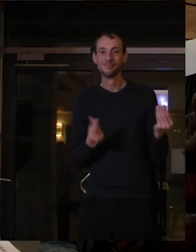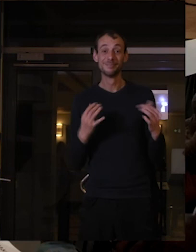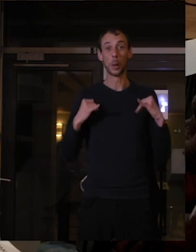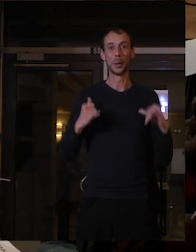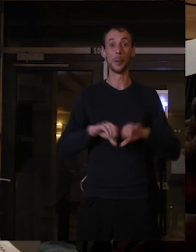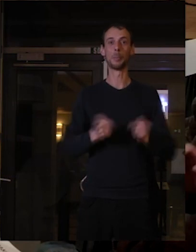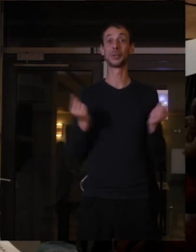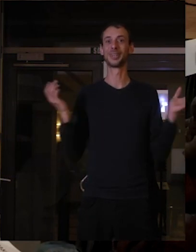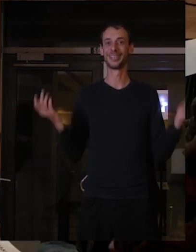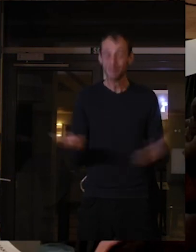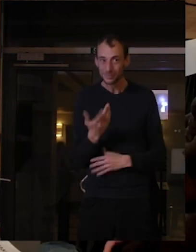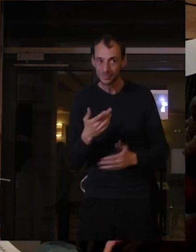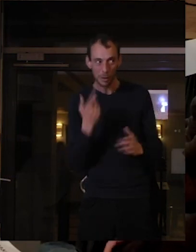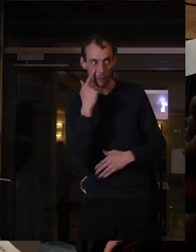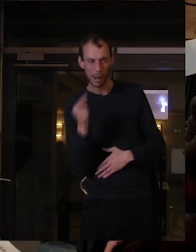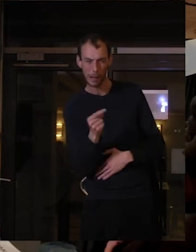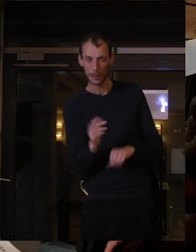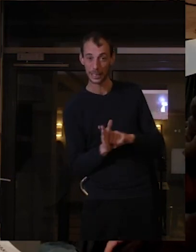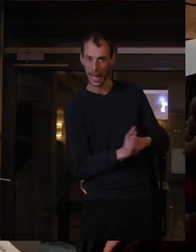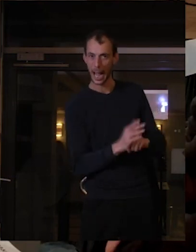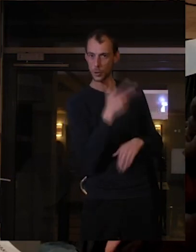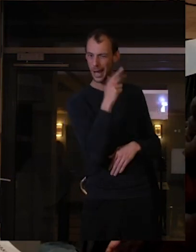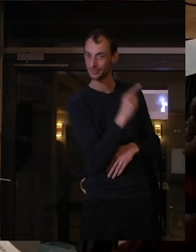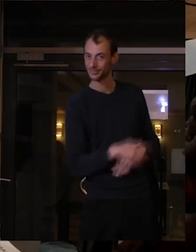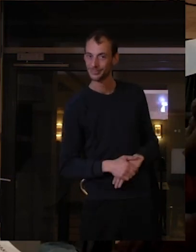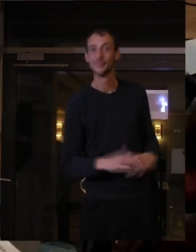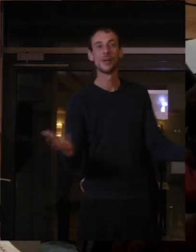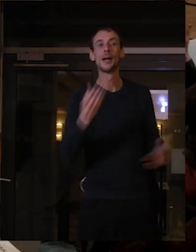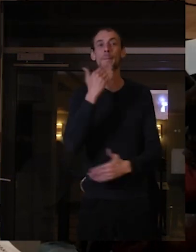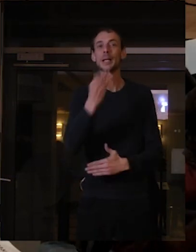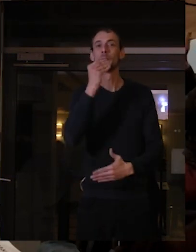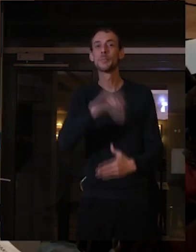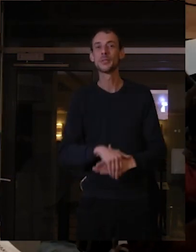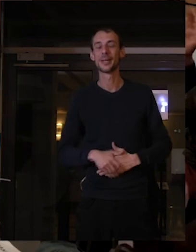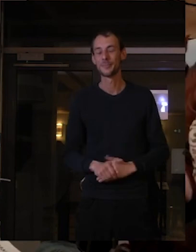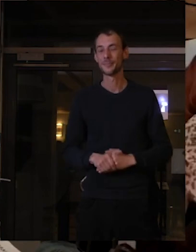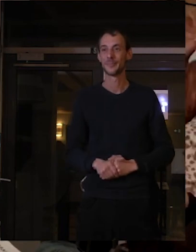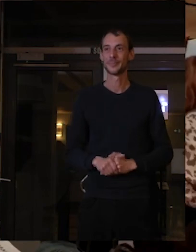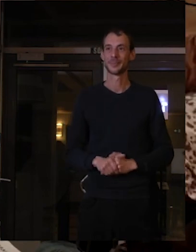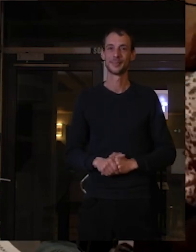qui se situe à ma gauche au bar. Voilà. Merci, très bonne soirée. Merci.